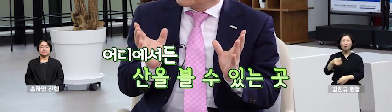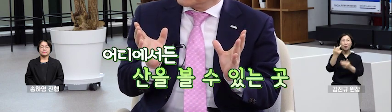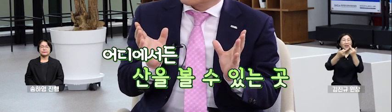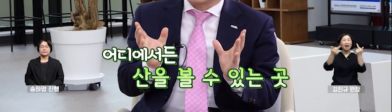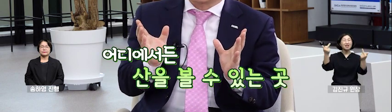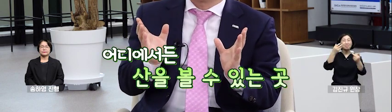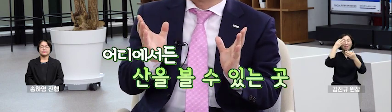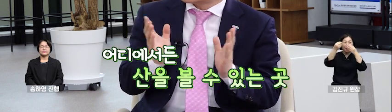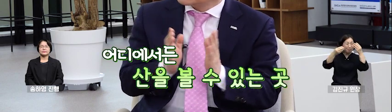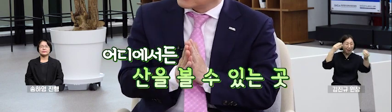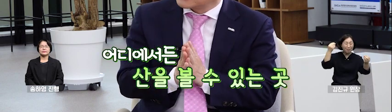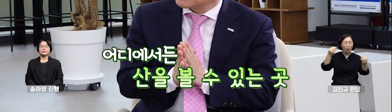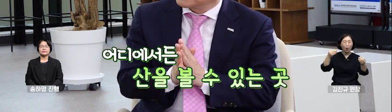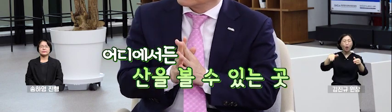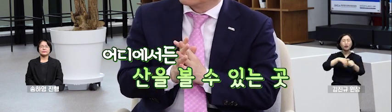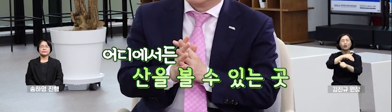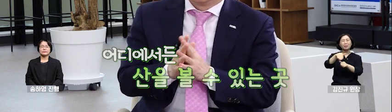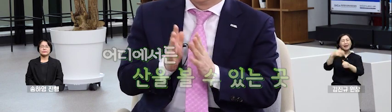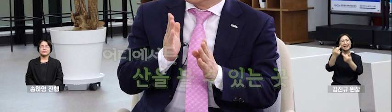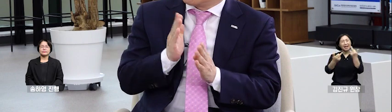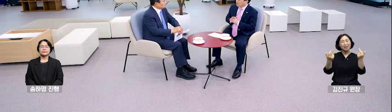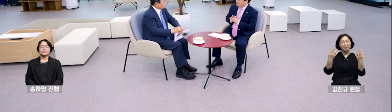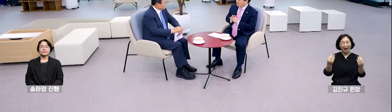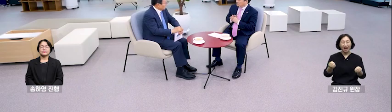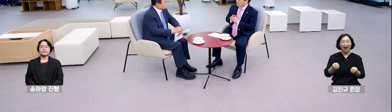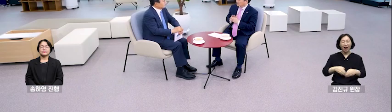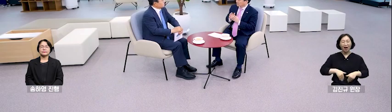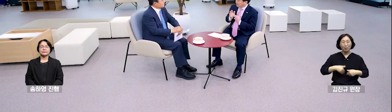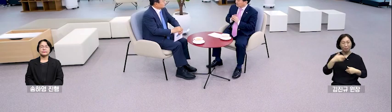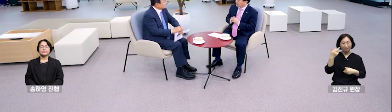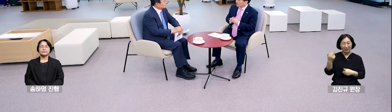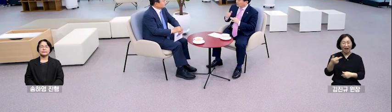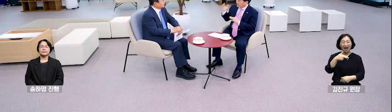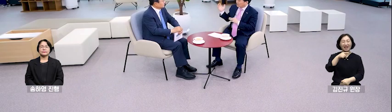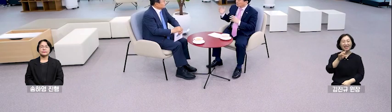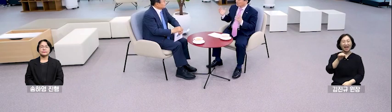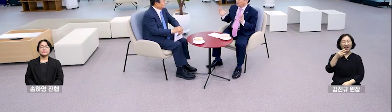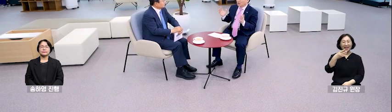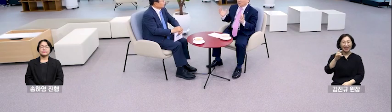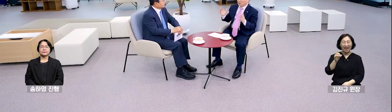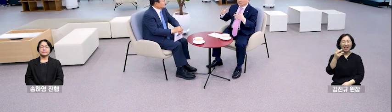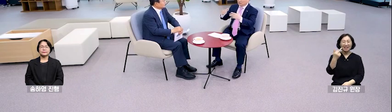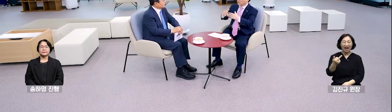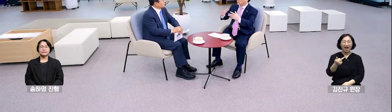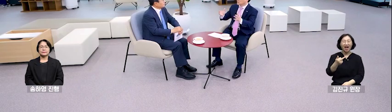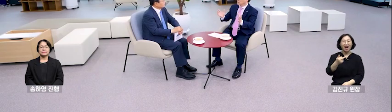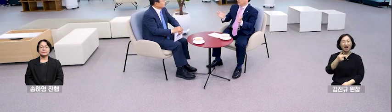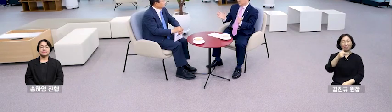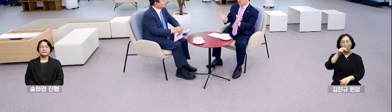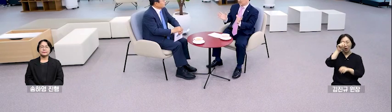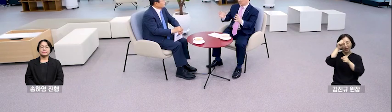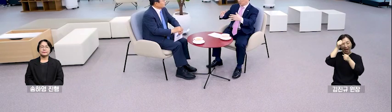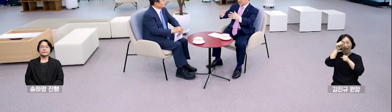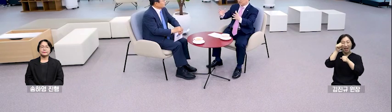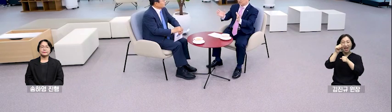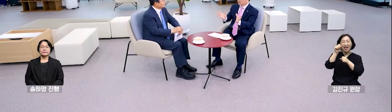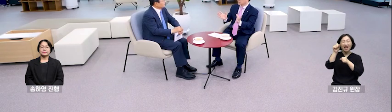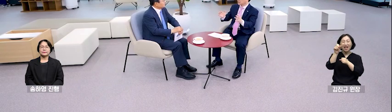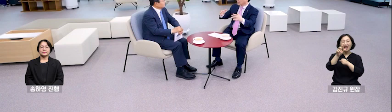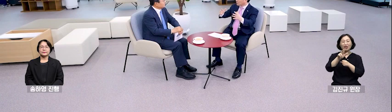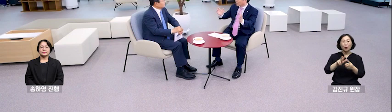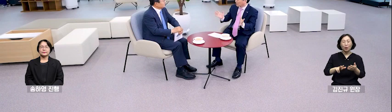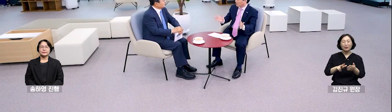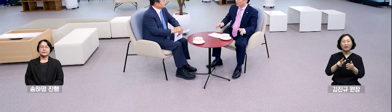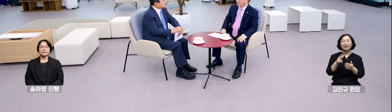주위에 뭐 잘 아시는 산이 많지 않습니까 보문 3 부터 시작해서 장태산 뭐 계족산 좋겠 오셔야 그 도시를